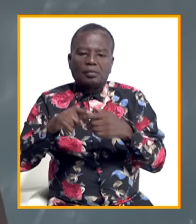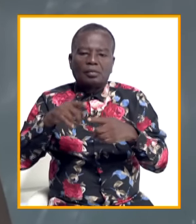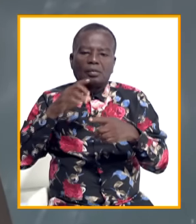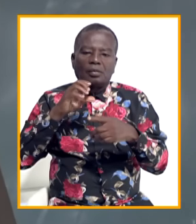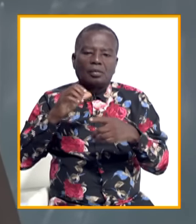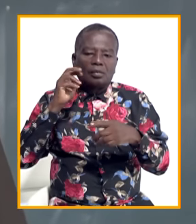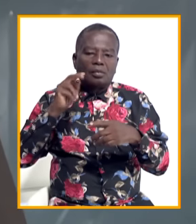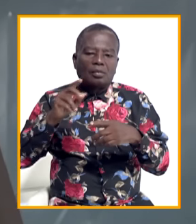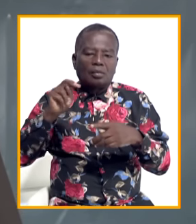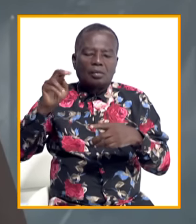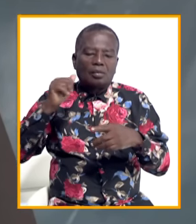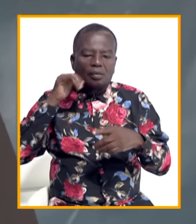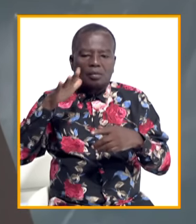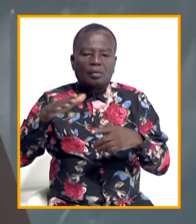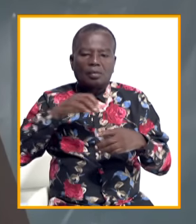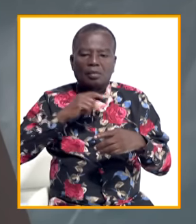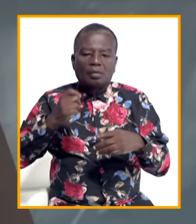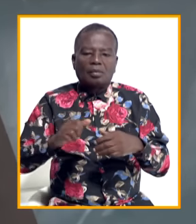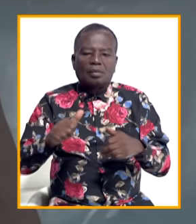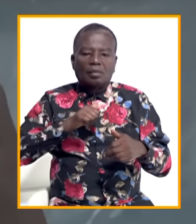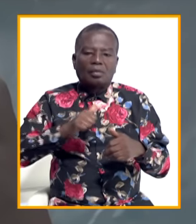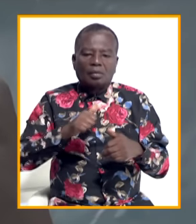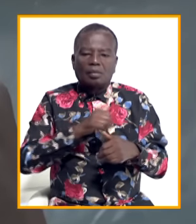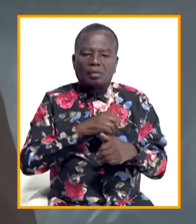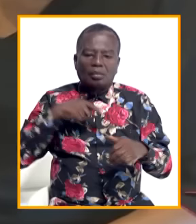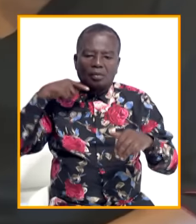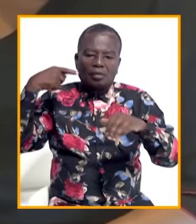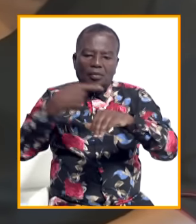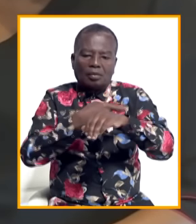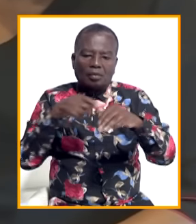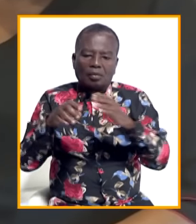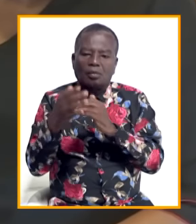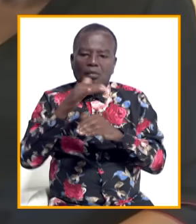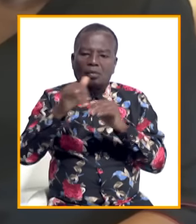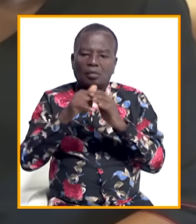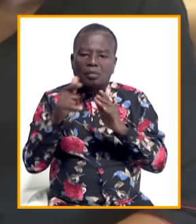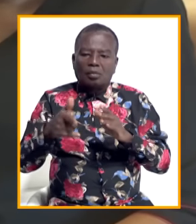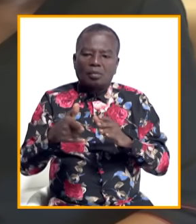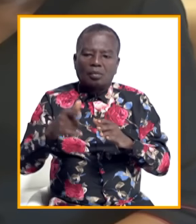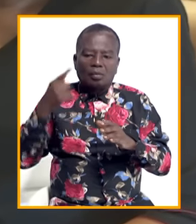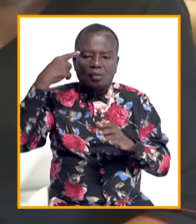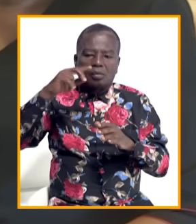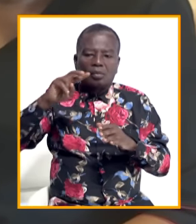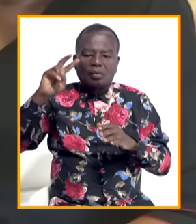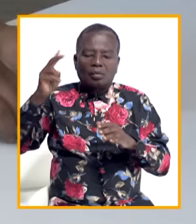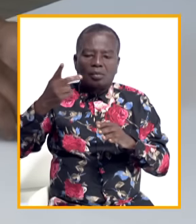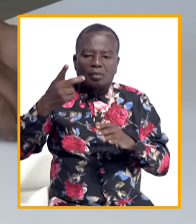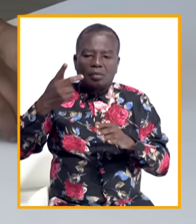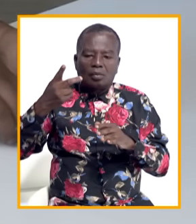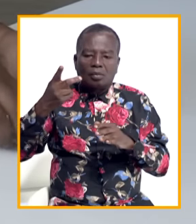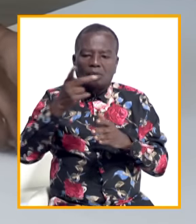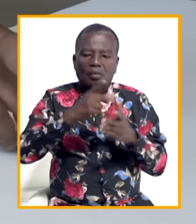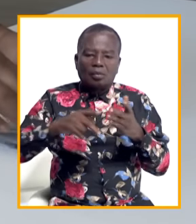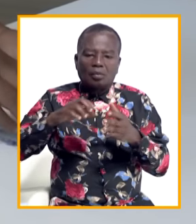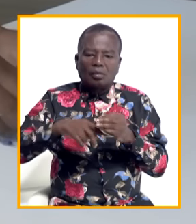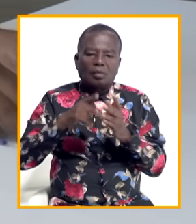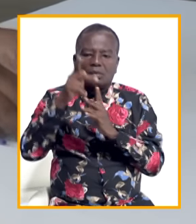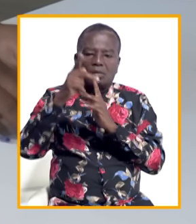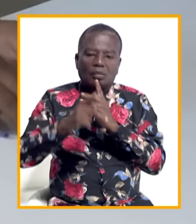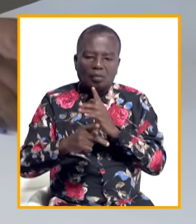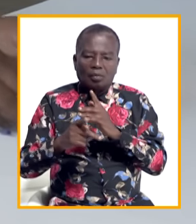plus autonome par rapport au choix et à l'injection de ses produits contraceptifs. Pour la seconde phase du projet qui vient de prendre fin,